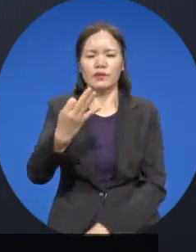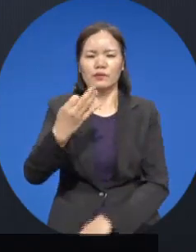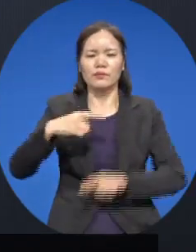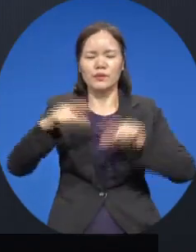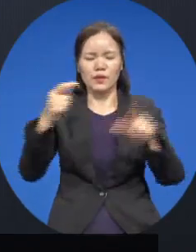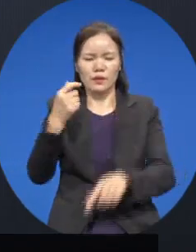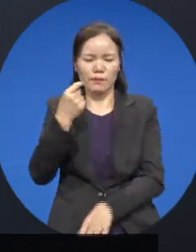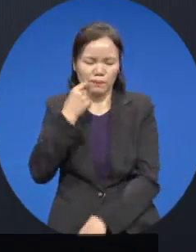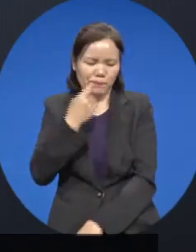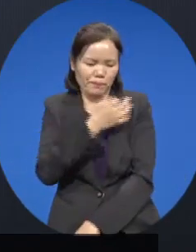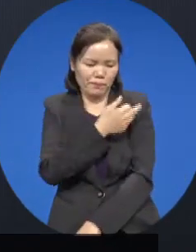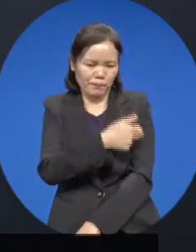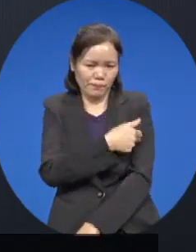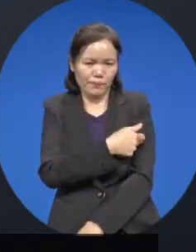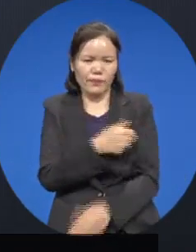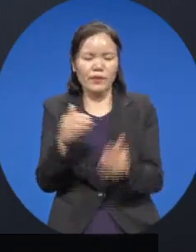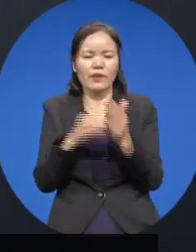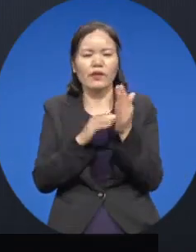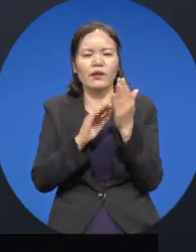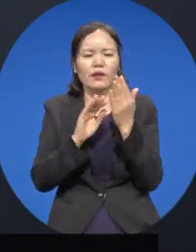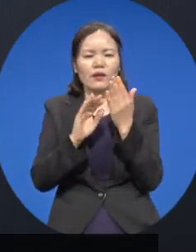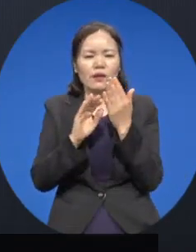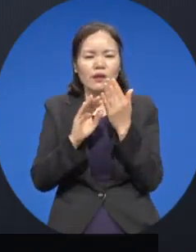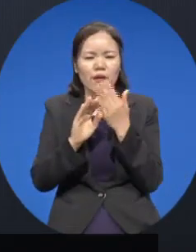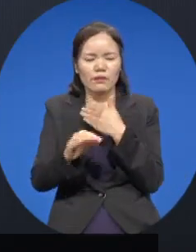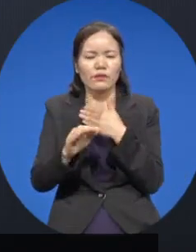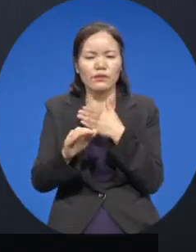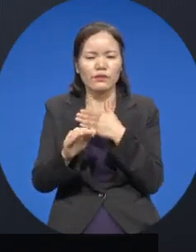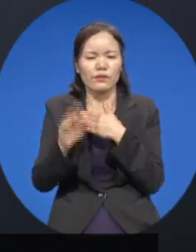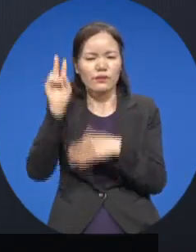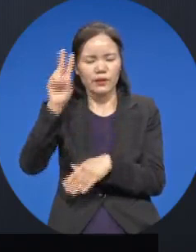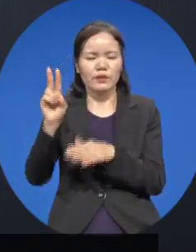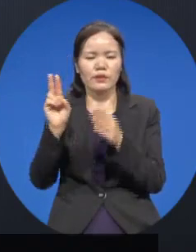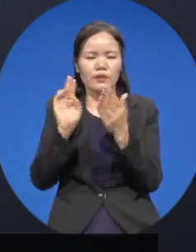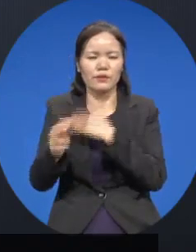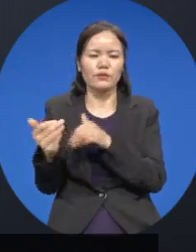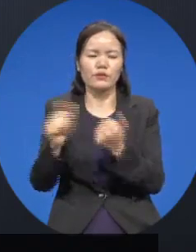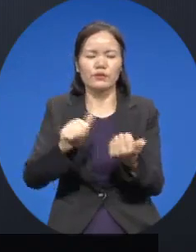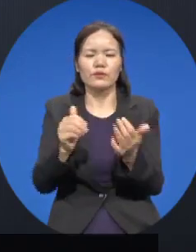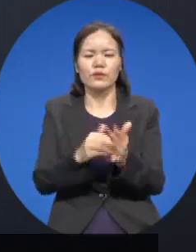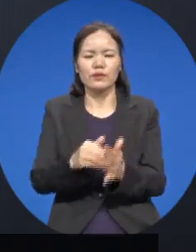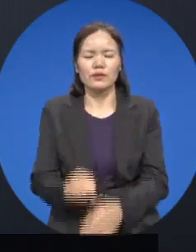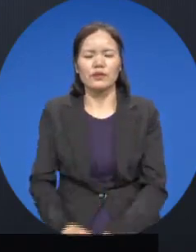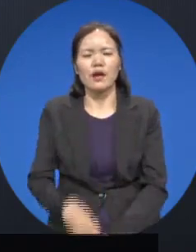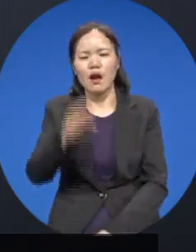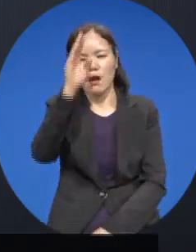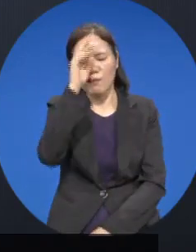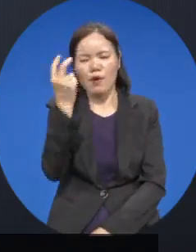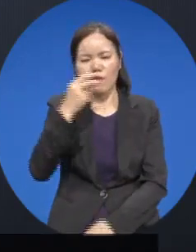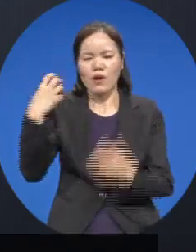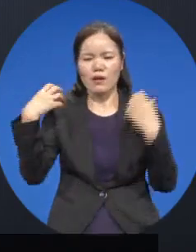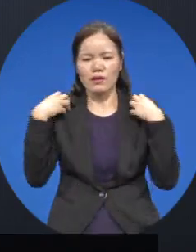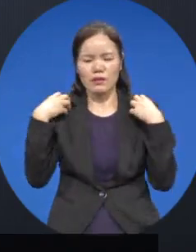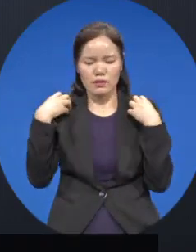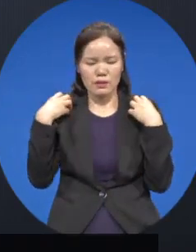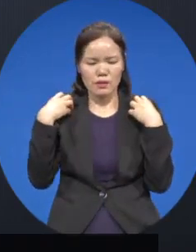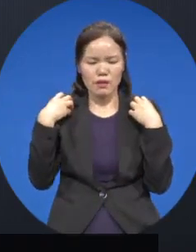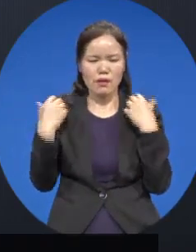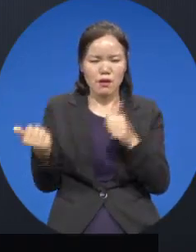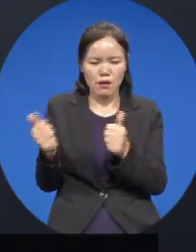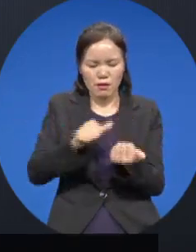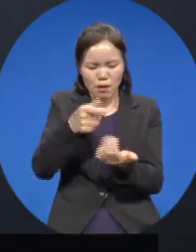독감 백신을 접종 을 받았구요 이틀뒤에 사망한 채로 발견이 되는데 질병관리 청 부검한 결과